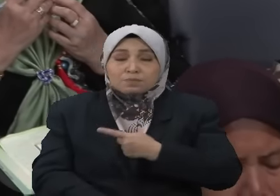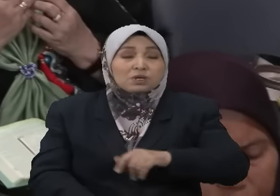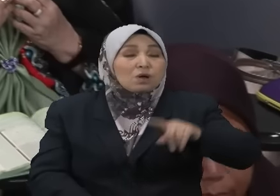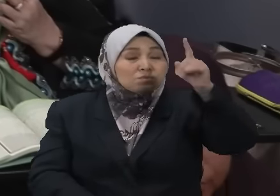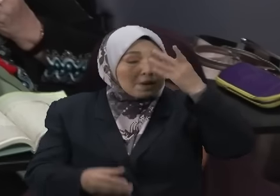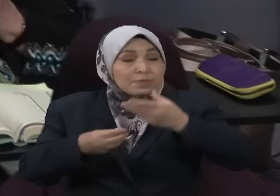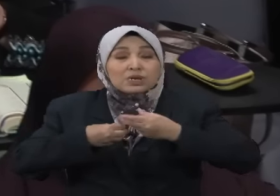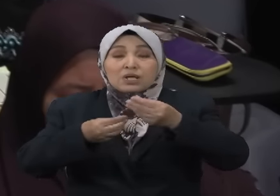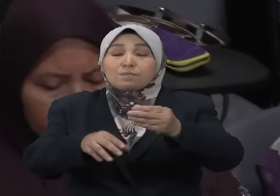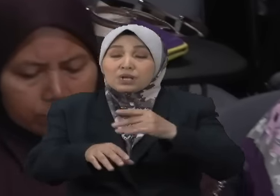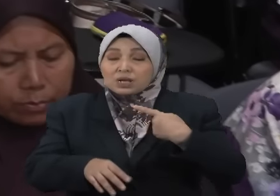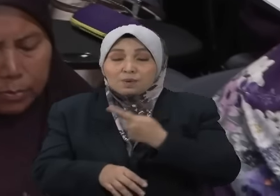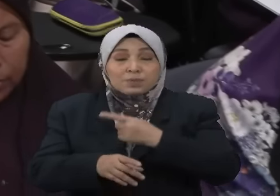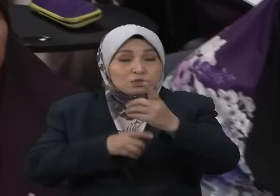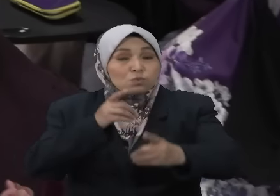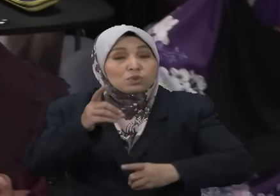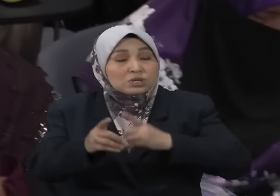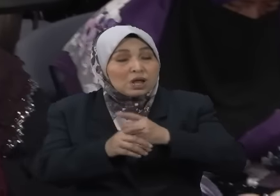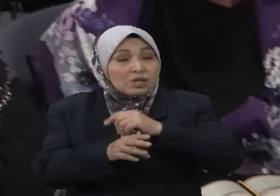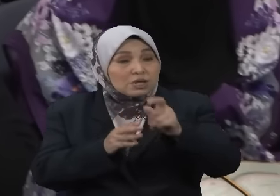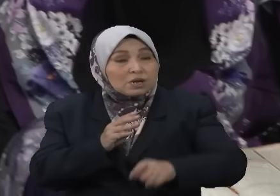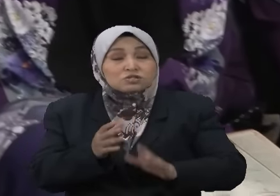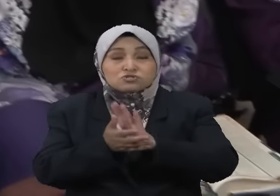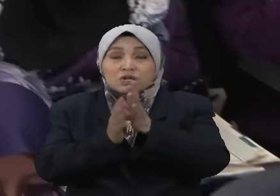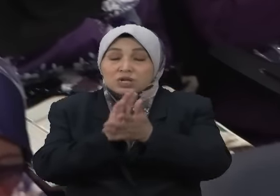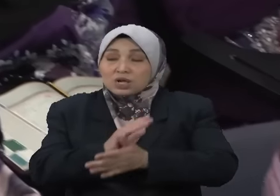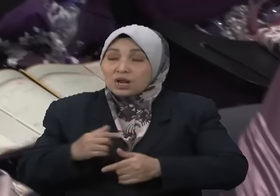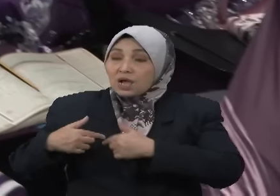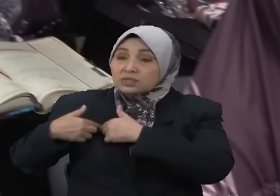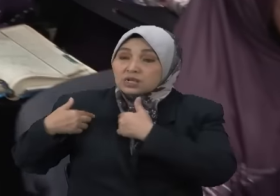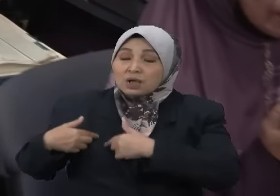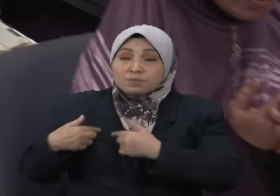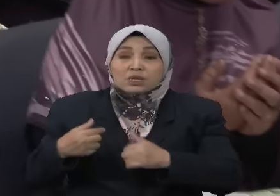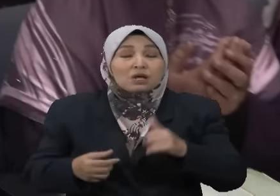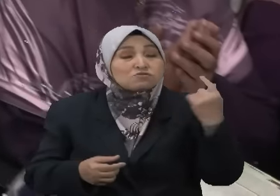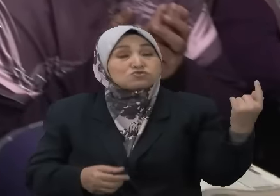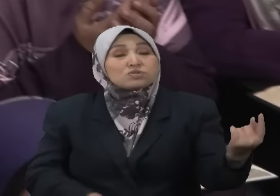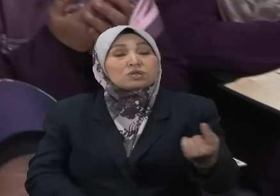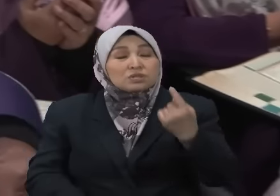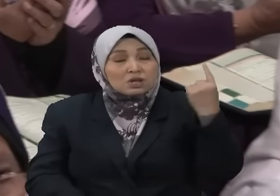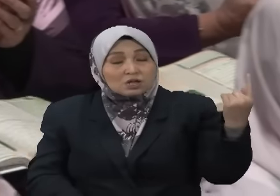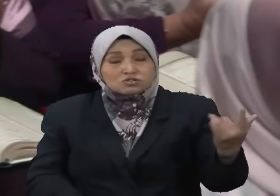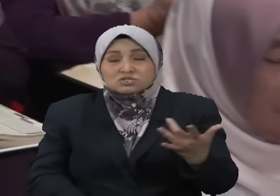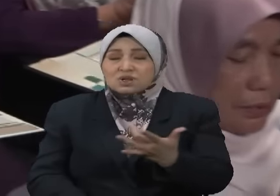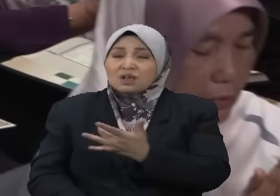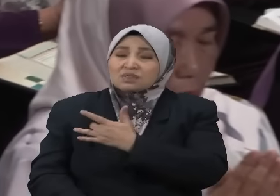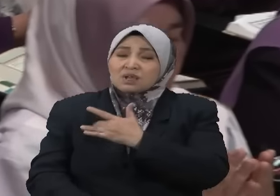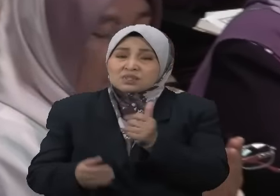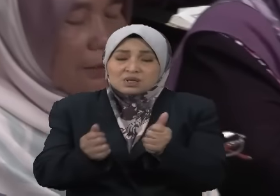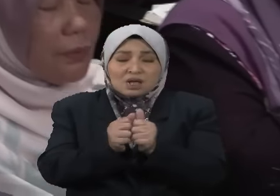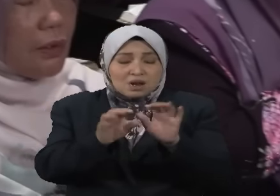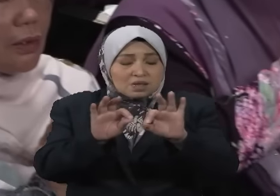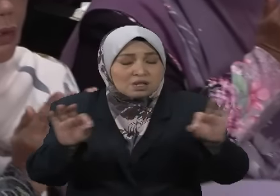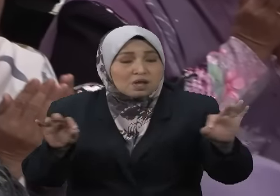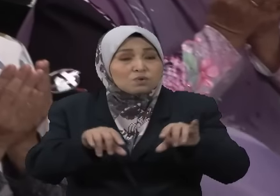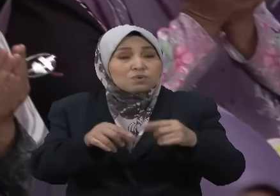berikanlah kepada kami kebaikan Dunia Akhirat Ya Allah jadikanlah hati kami hati-hati yang sentiasa tersentuh dengan ayat-ayat al-quran Ya